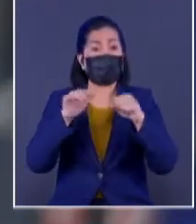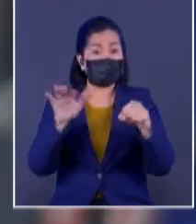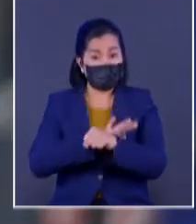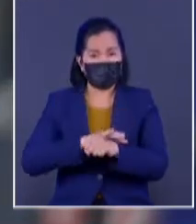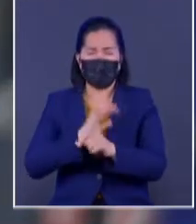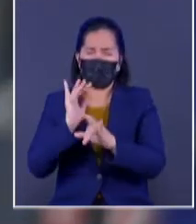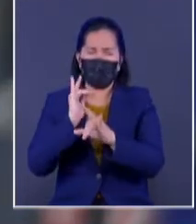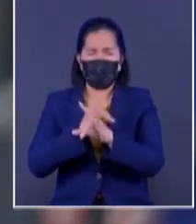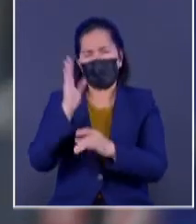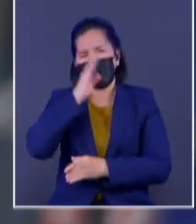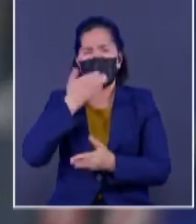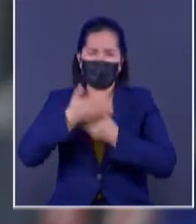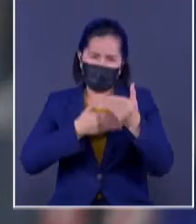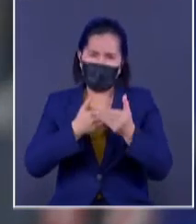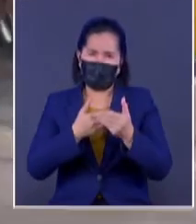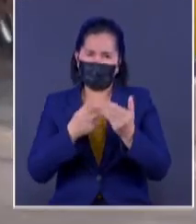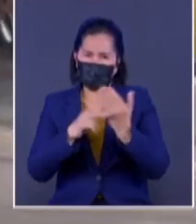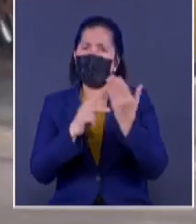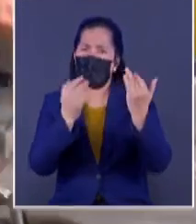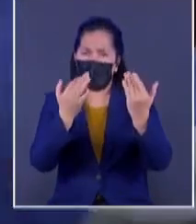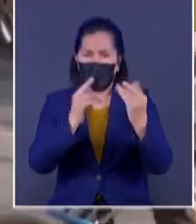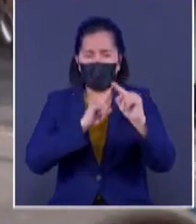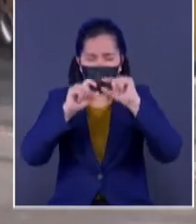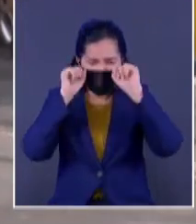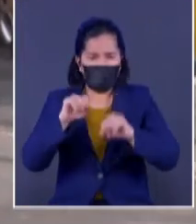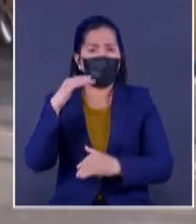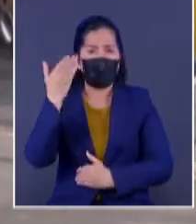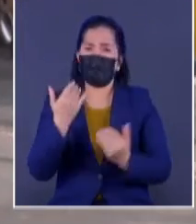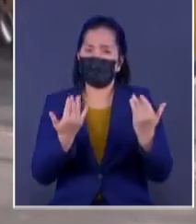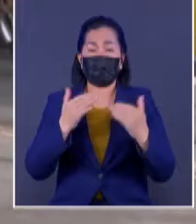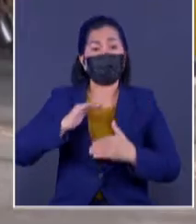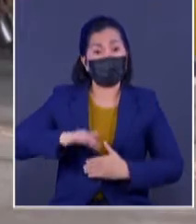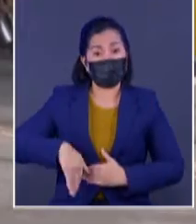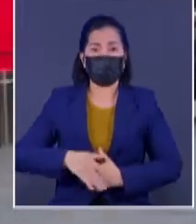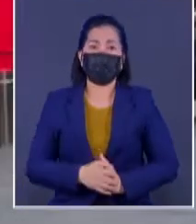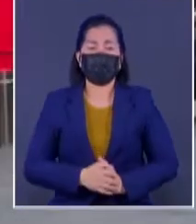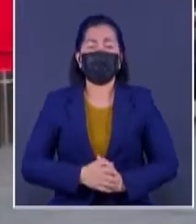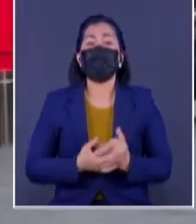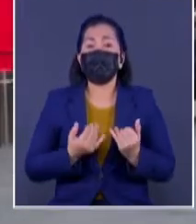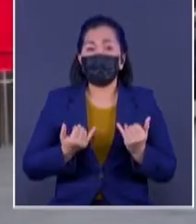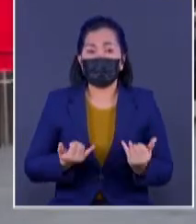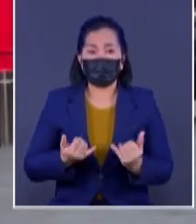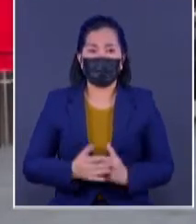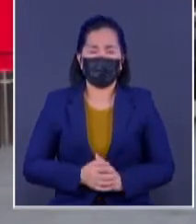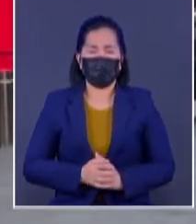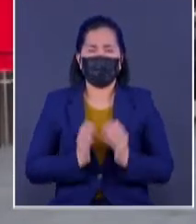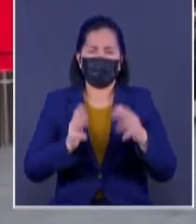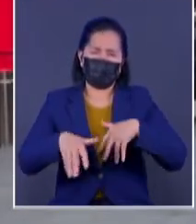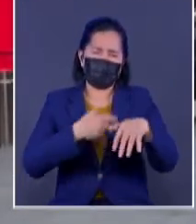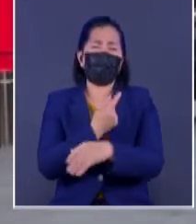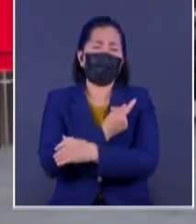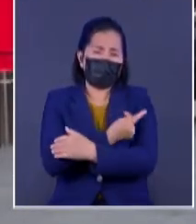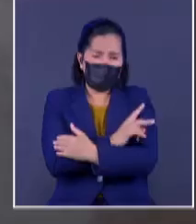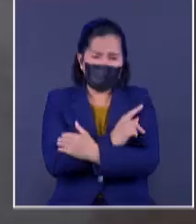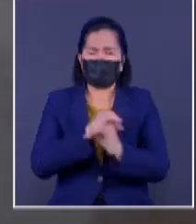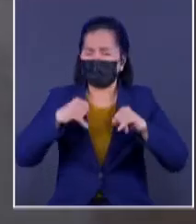ลกอฮอล์ควบคู่ด้วยจะต้องรอผลหลังการหารือจากการประชุมครั้งนี้นะคะซึ่งต้องบอกว่าขณะนี้พี่น้องชาวภูเก็ตเนี่ยรวมทั้ง